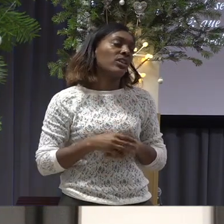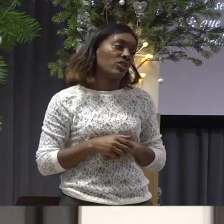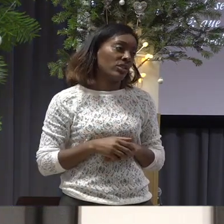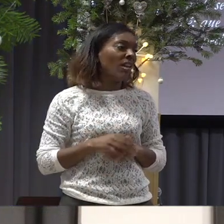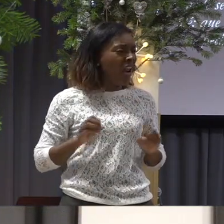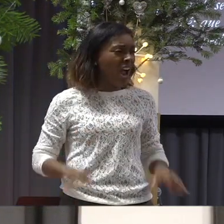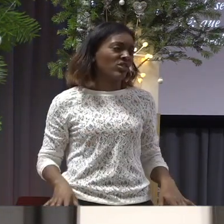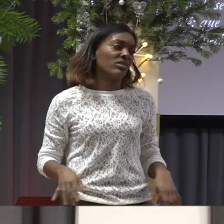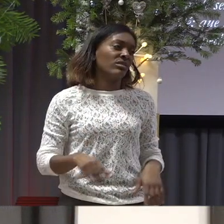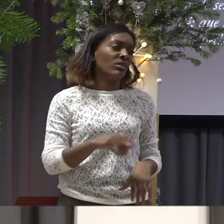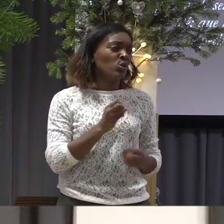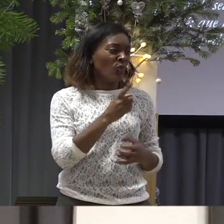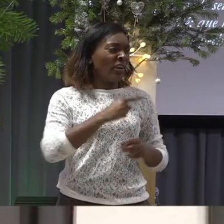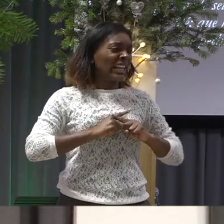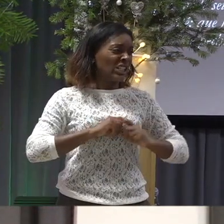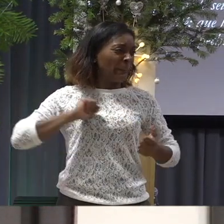Relâchons la pression.